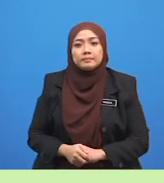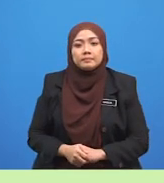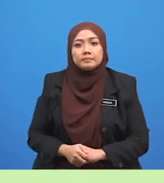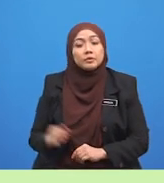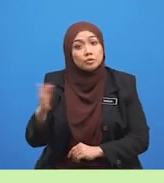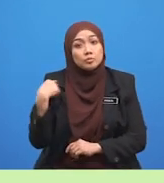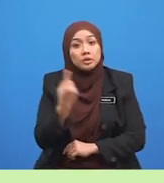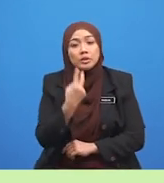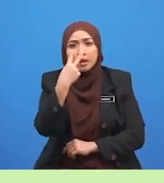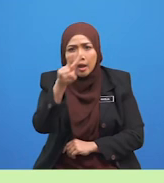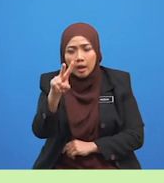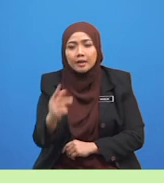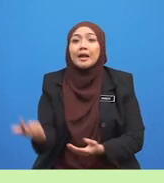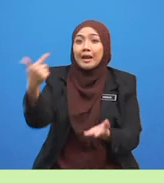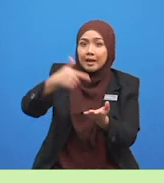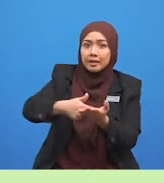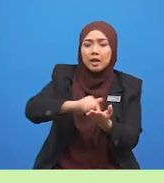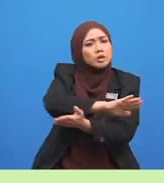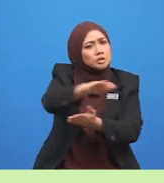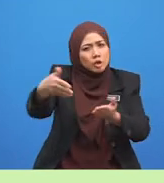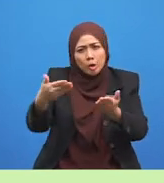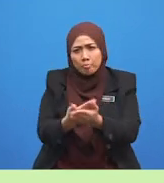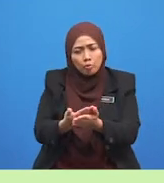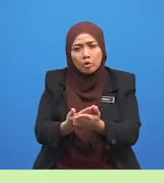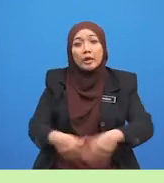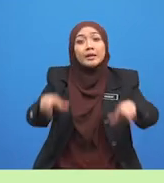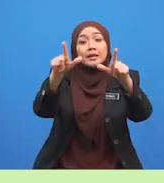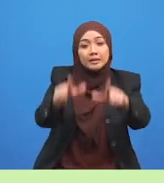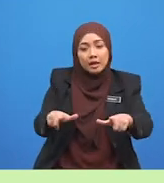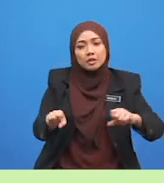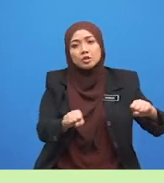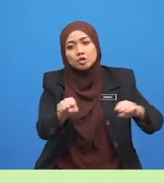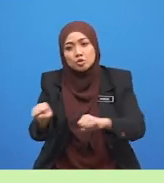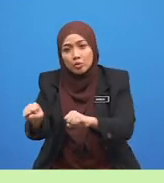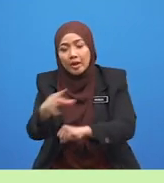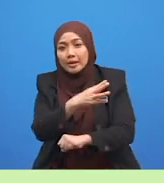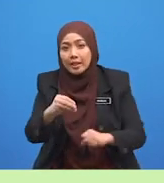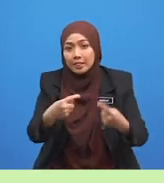Mari kita lihat sekali lagi ke semua lokasi dan letakkan sungai